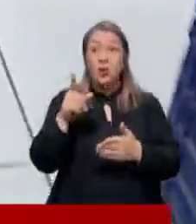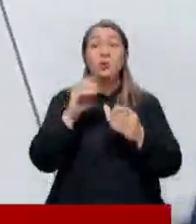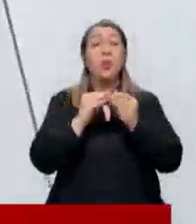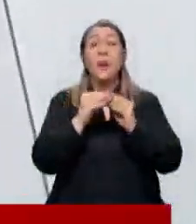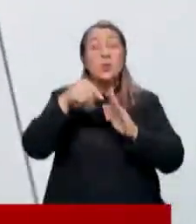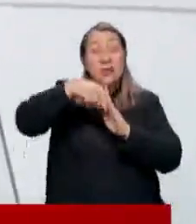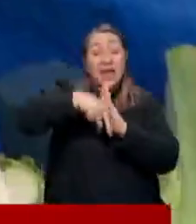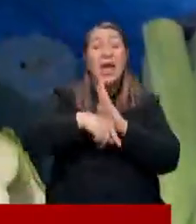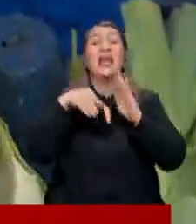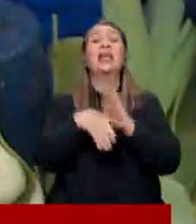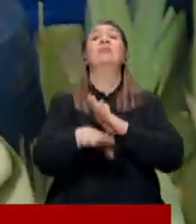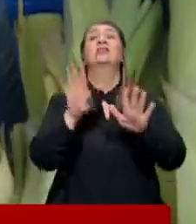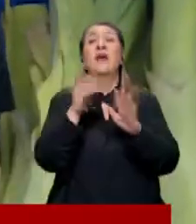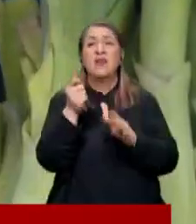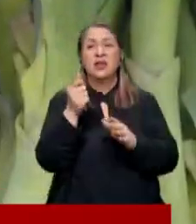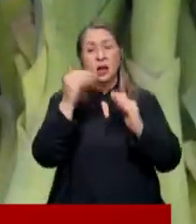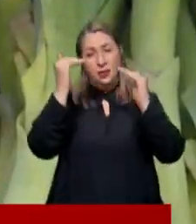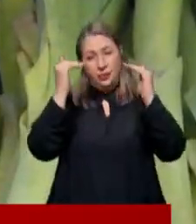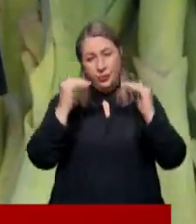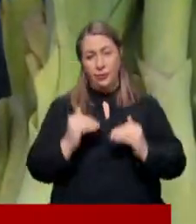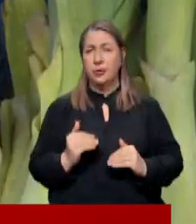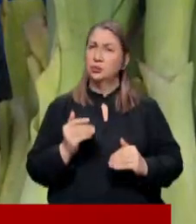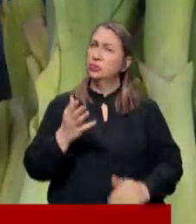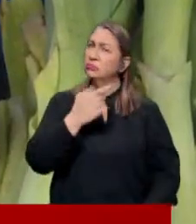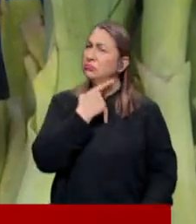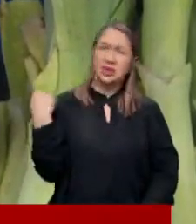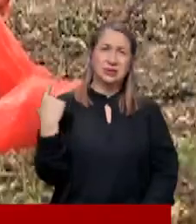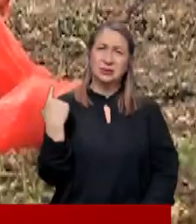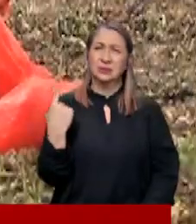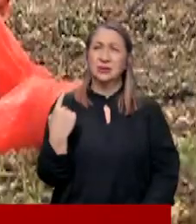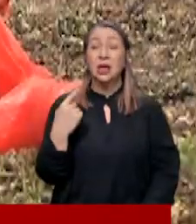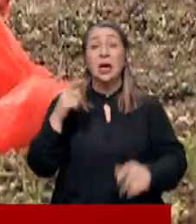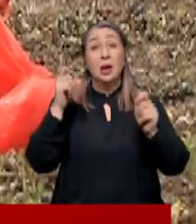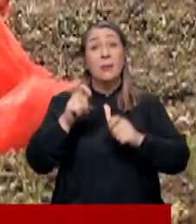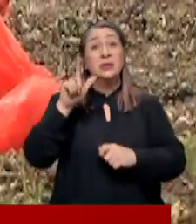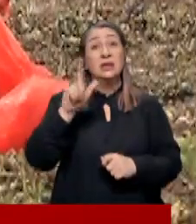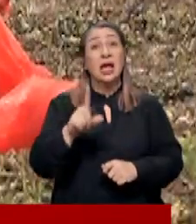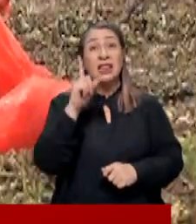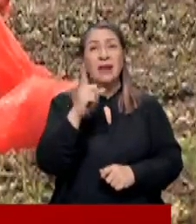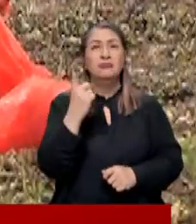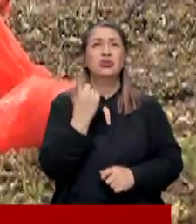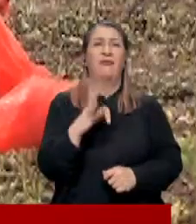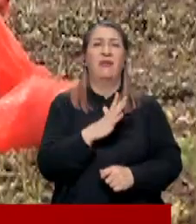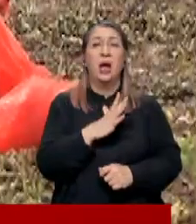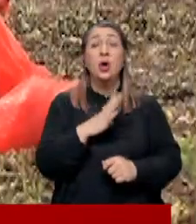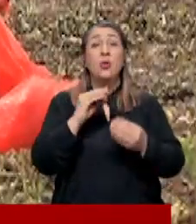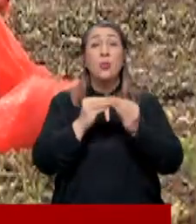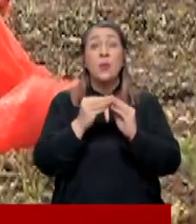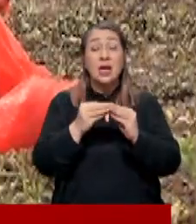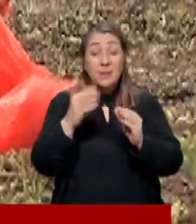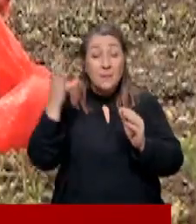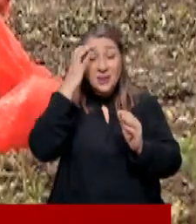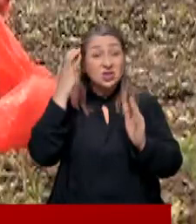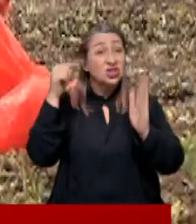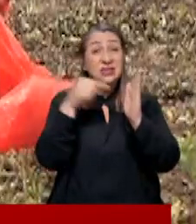kaynağına inilmediği sürece fiyatların aşağı yönlü hareket etmesine imkan yok. Yapılması gereken tek şey sorunun kaynağı